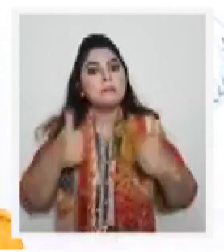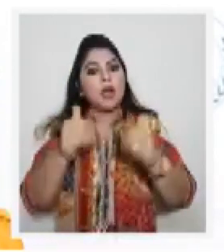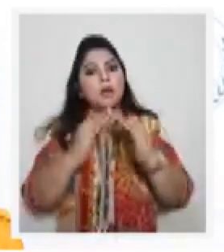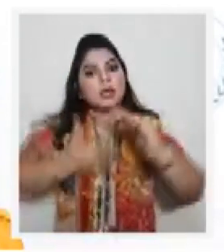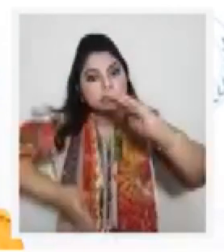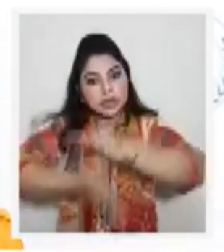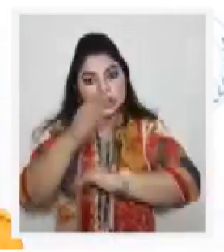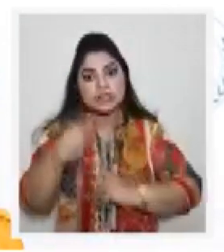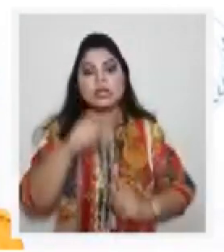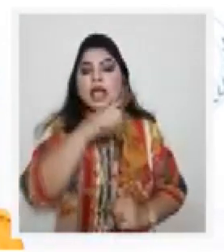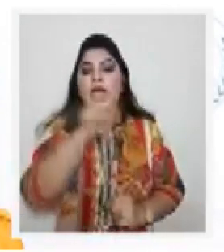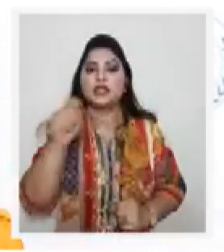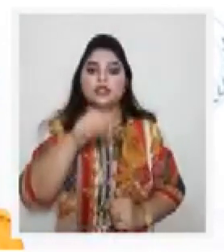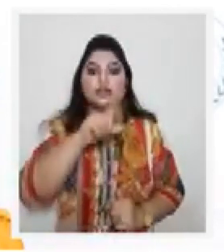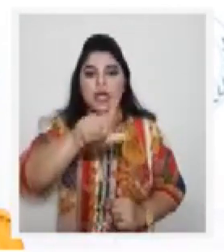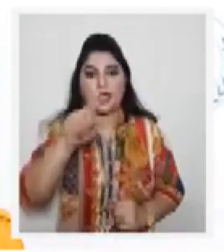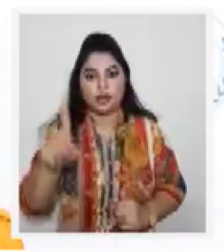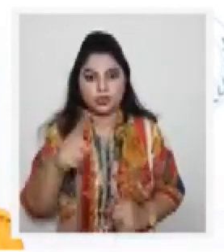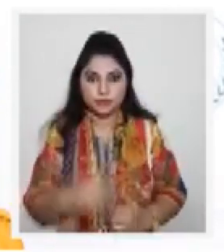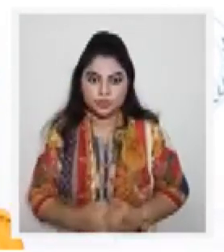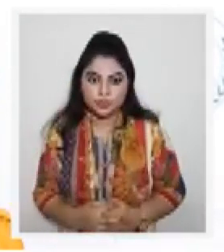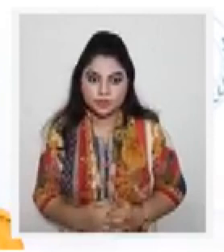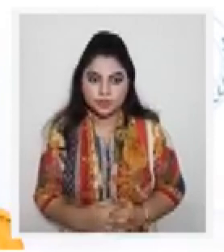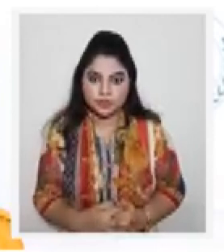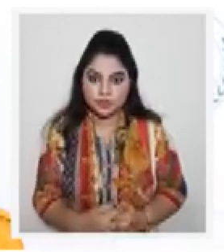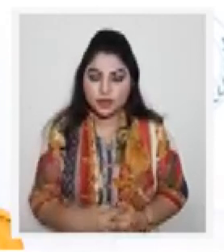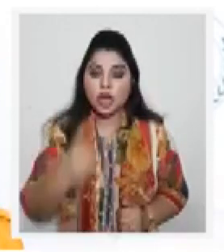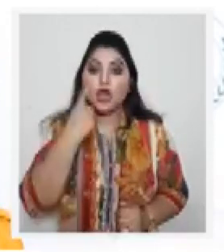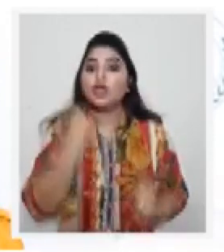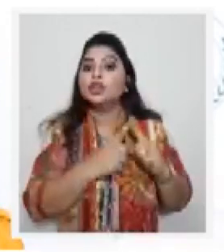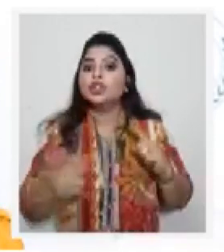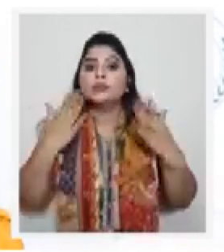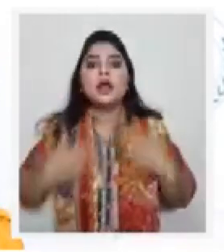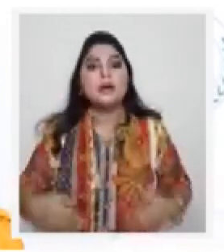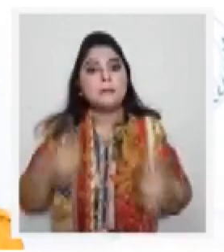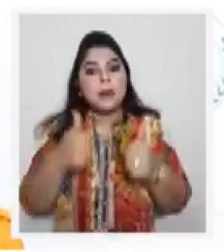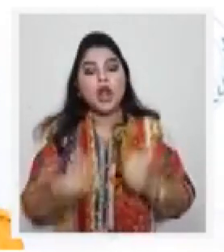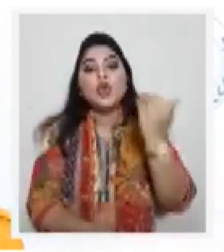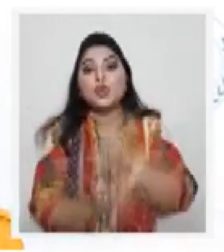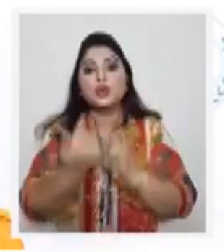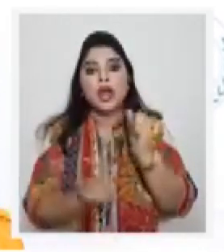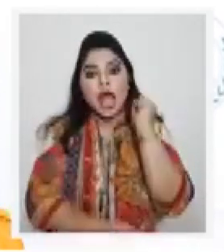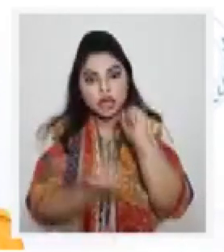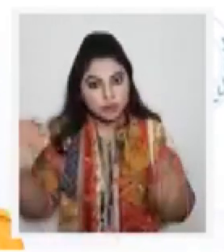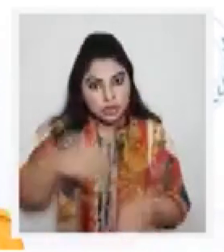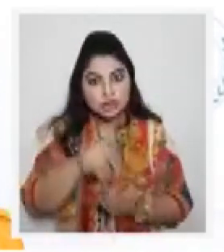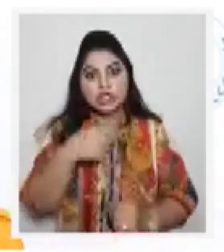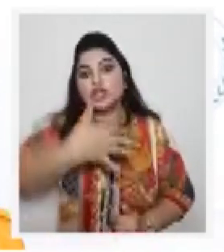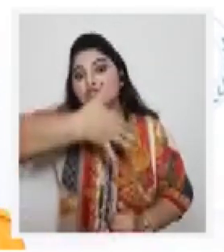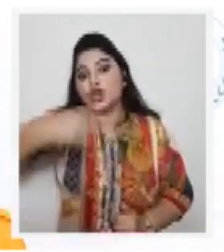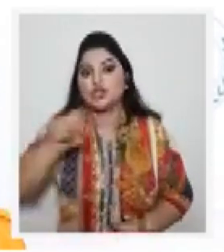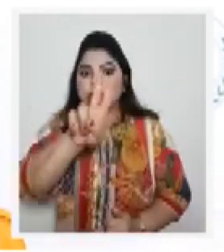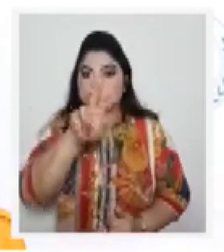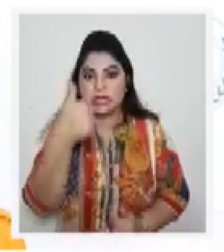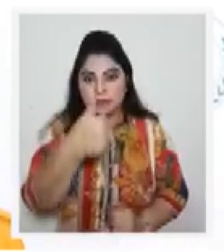সংখ্যা ২৭৫ জন, সারা দেশে ২৪ ঘন্টায় ছাড়প্রাপ্ত রোগীর সংখ্যা ৩৭১ জন।